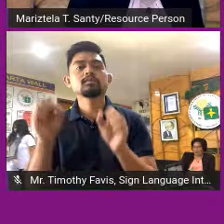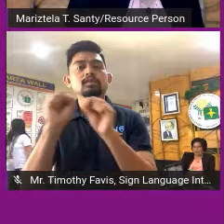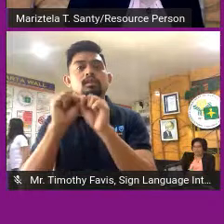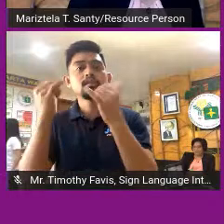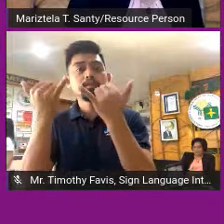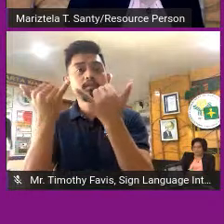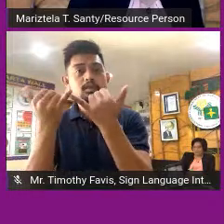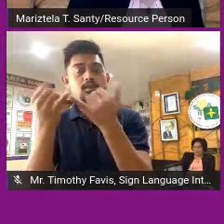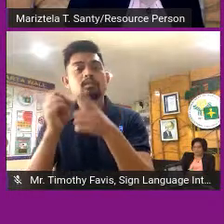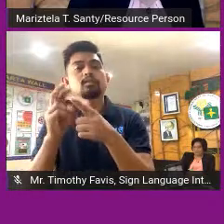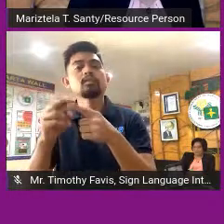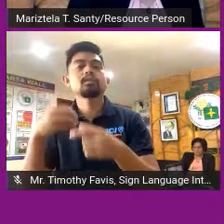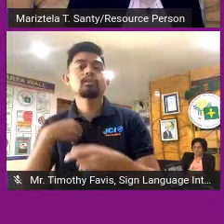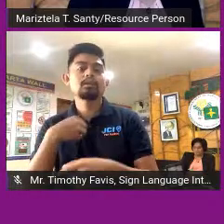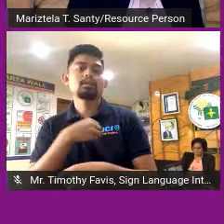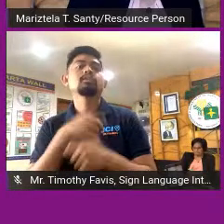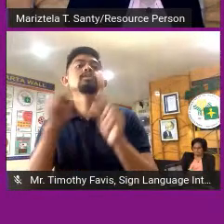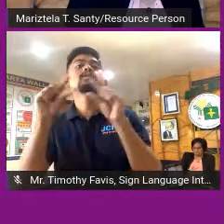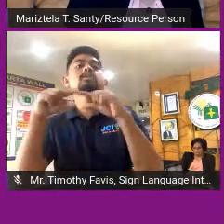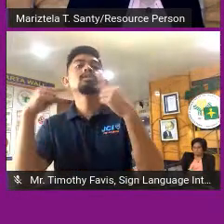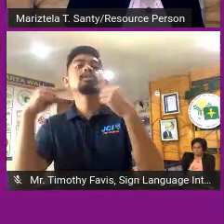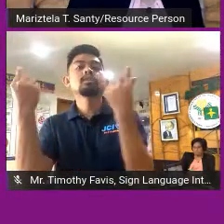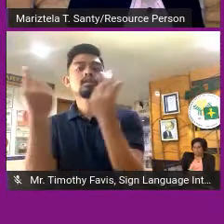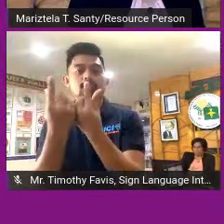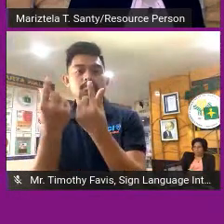society o ng ating group.